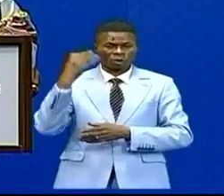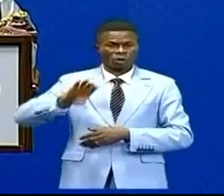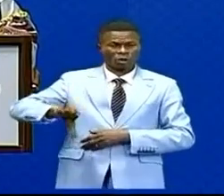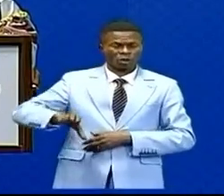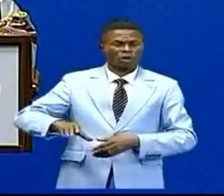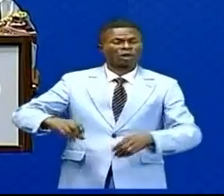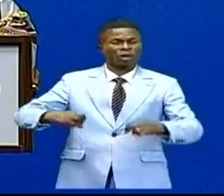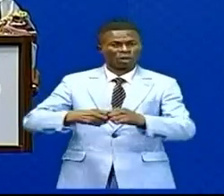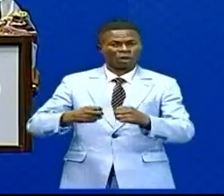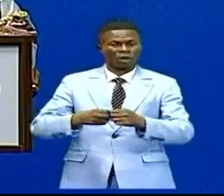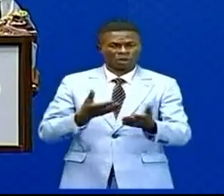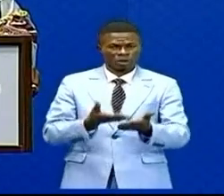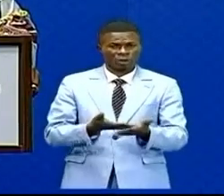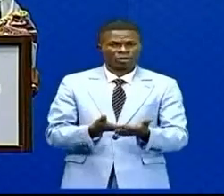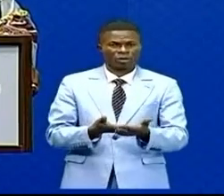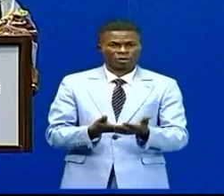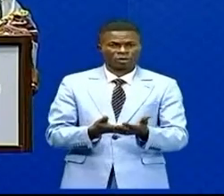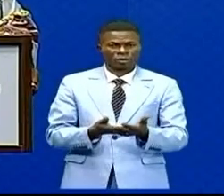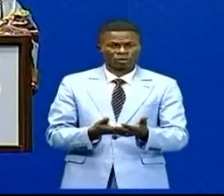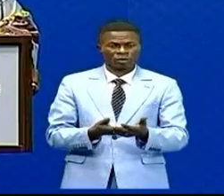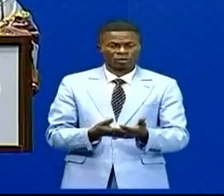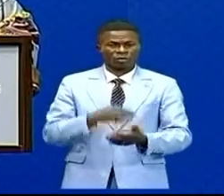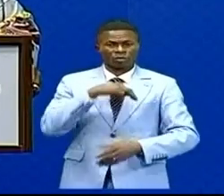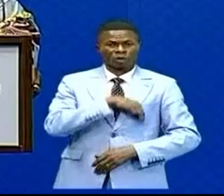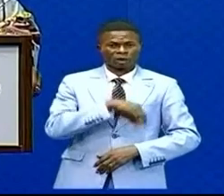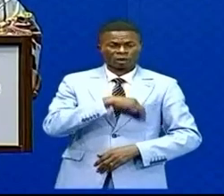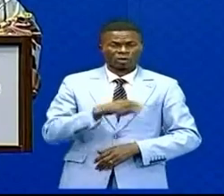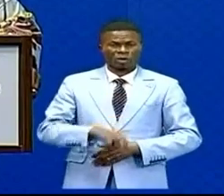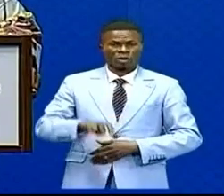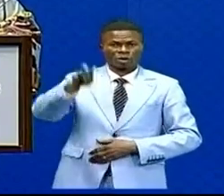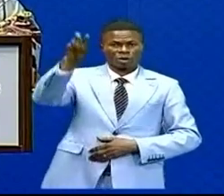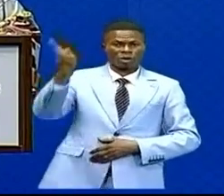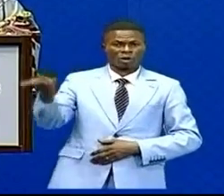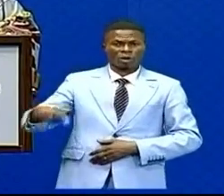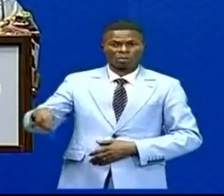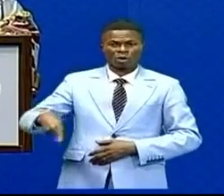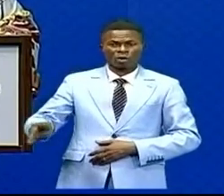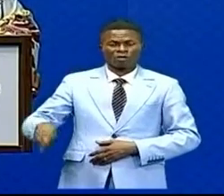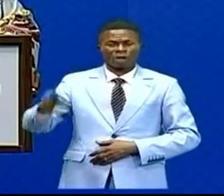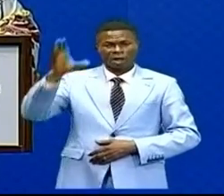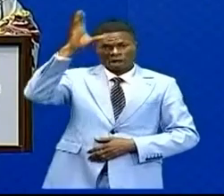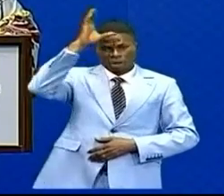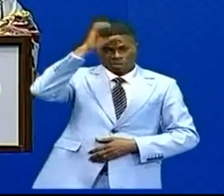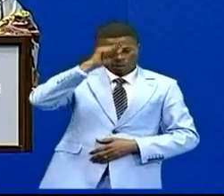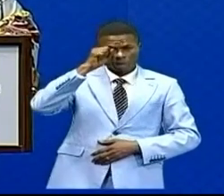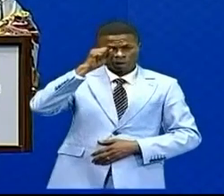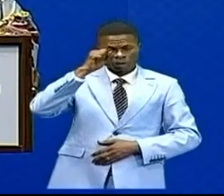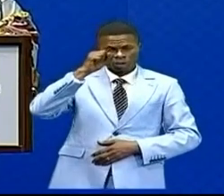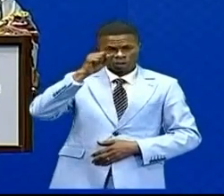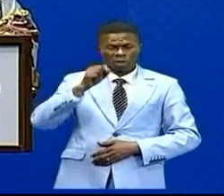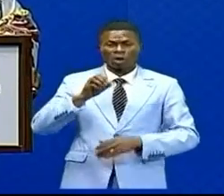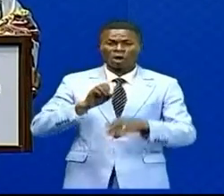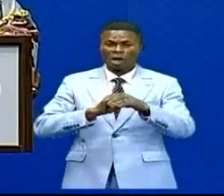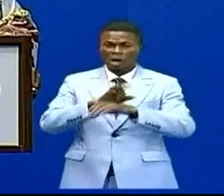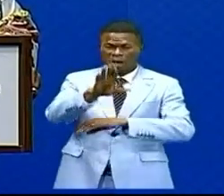électricité, en mission officielle dans la province du Kwilu, a été chargé